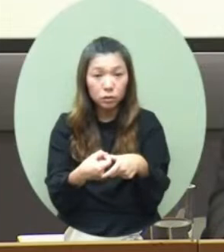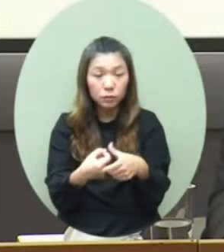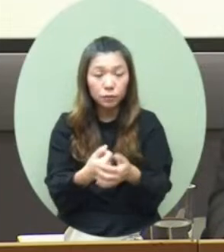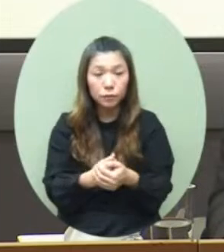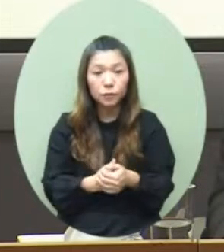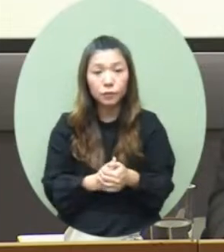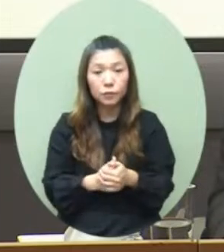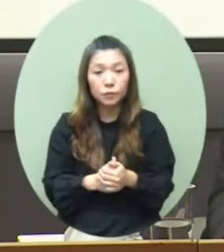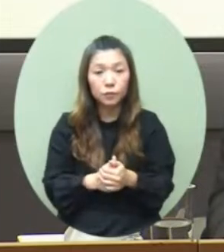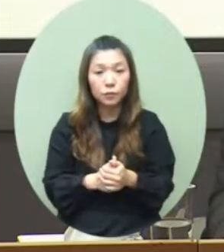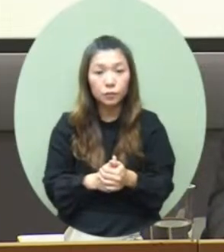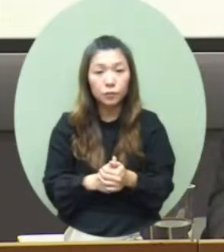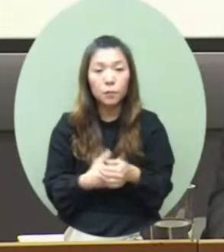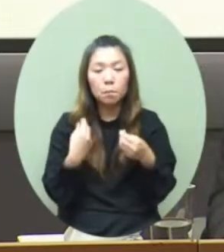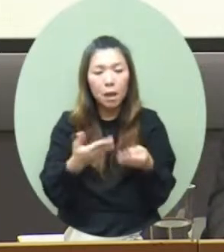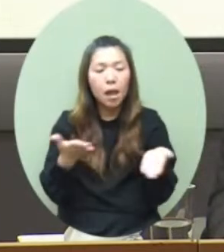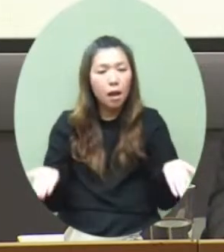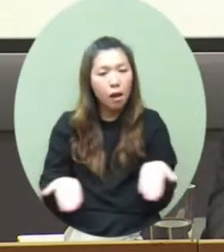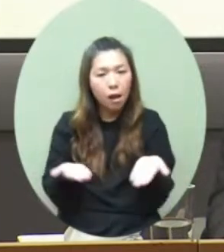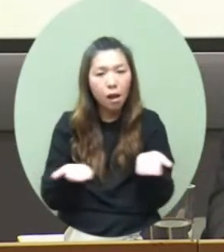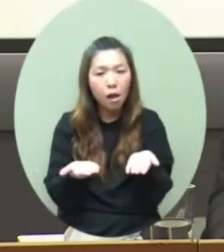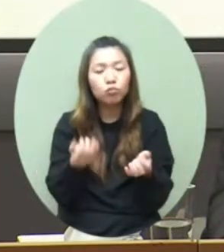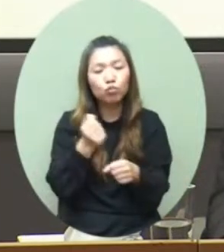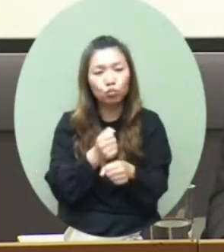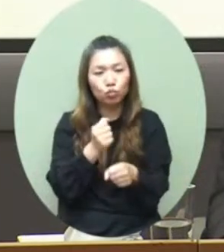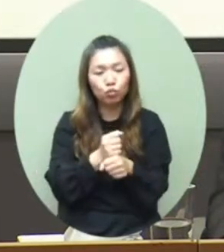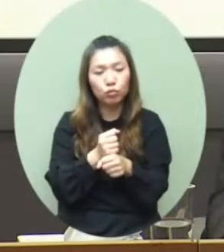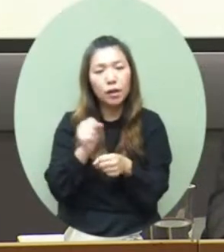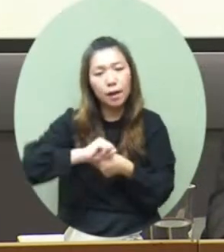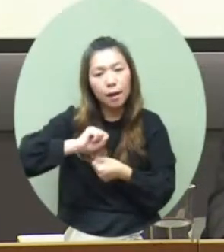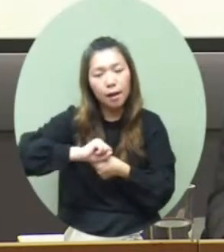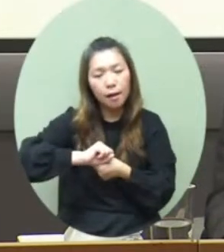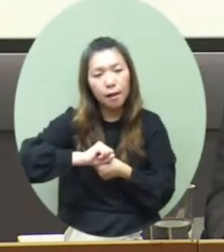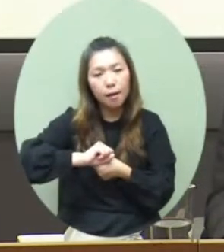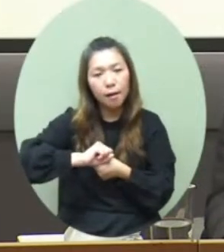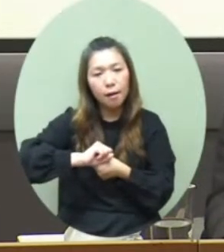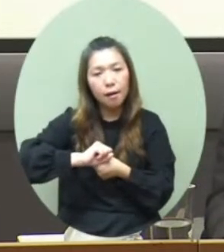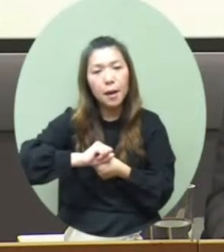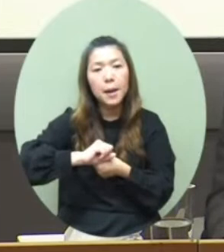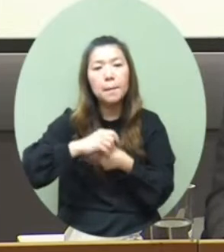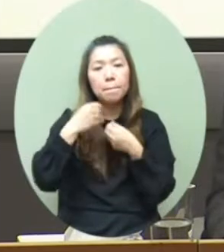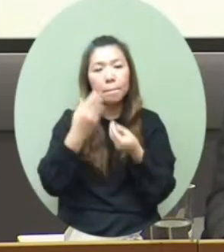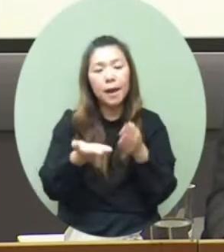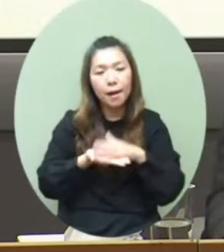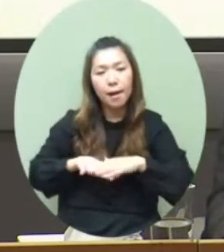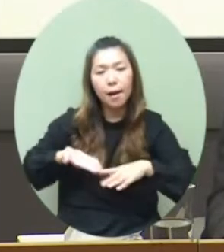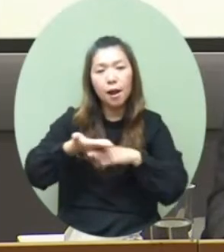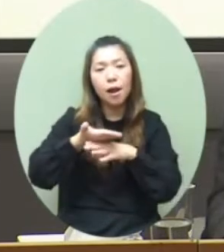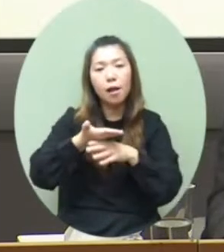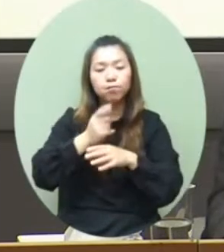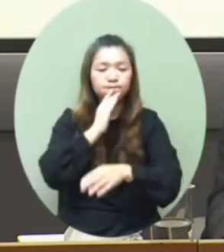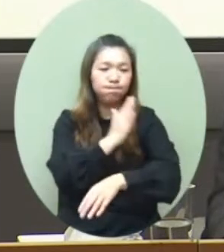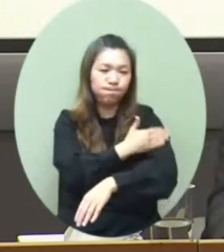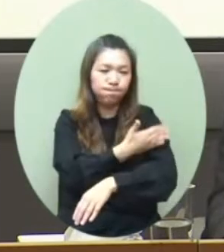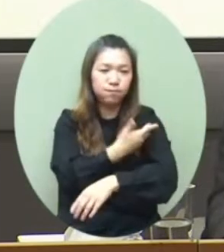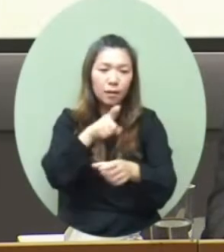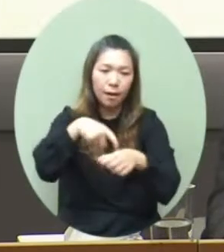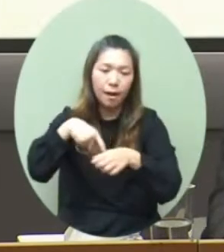hopefully also improve the income of their employees. Yeah, thank you. 好，最後一條提問啦。